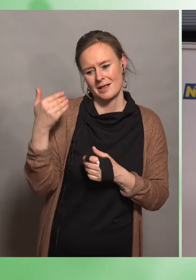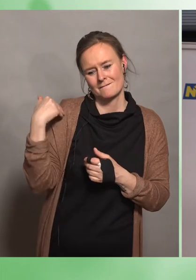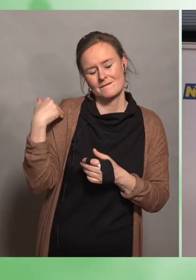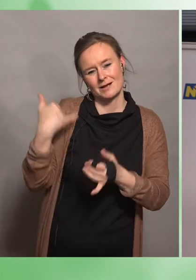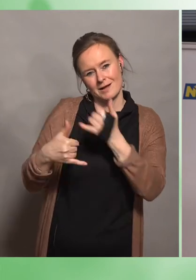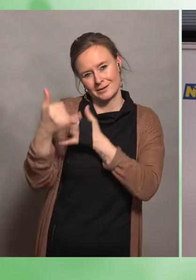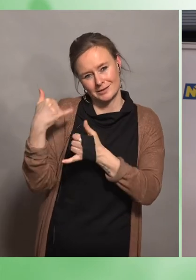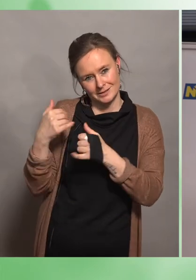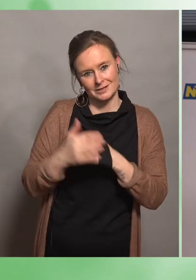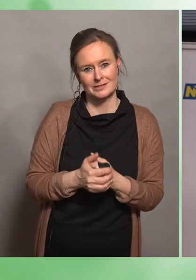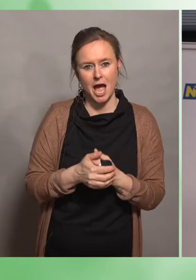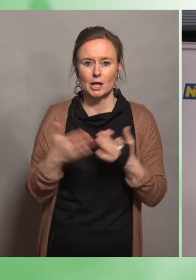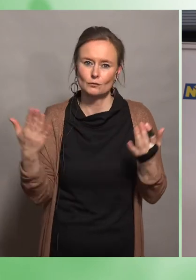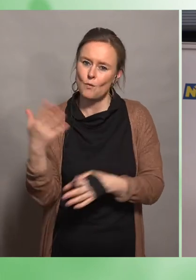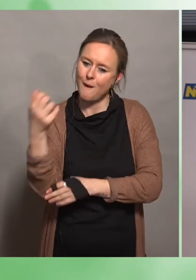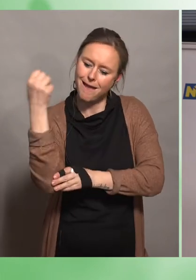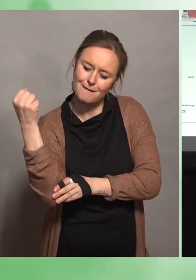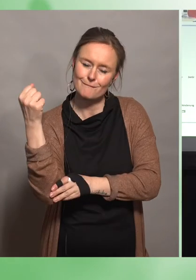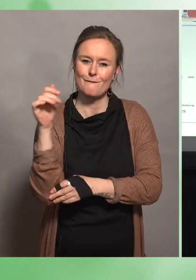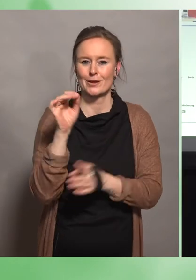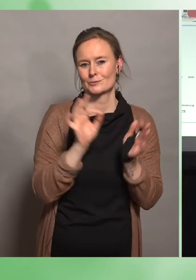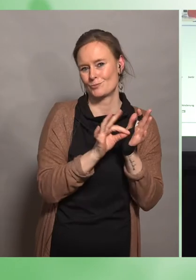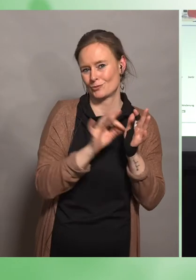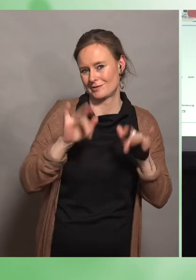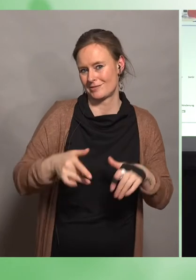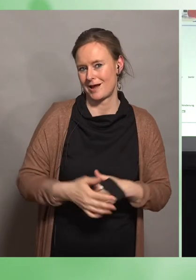Und wo liegen die Erfolgsfaktoren?